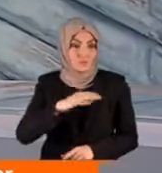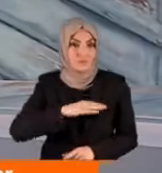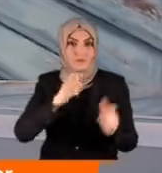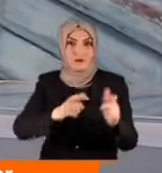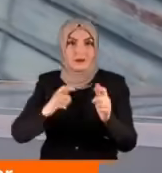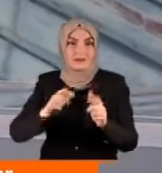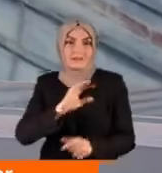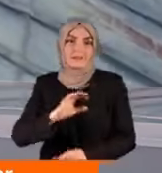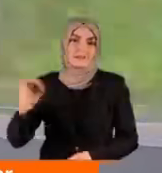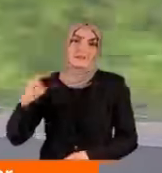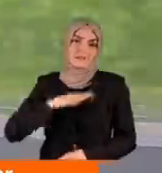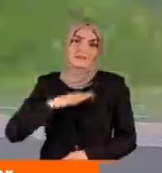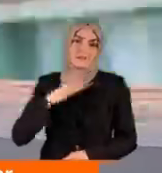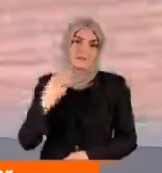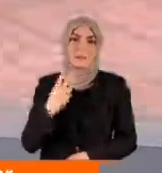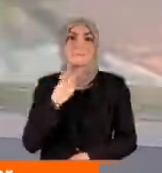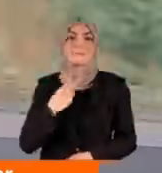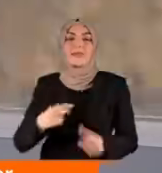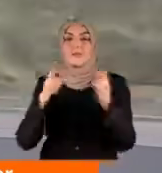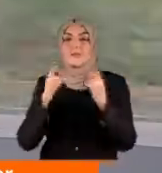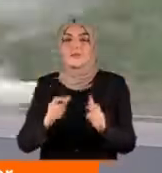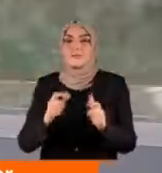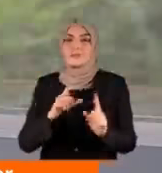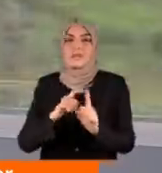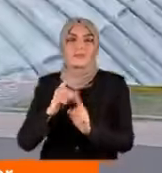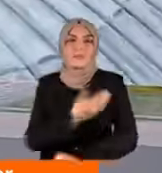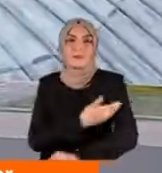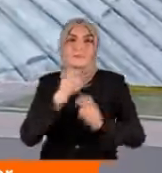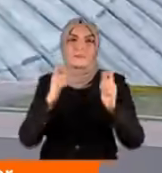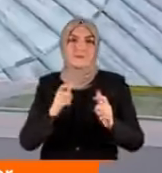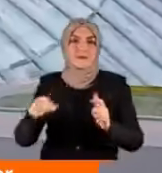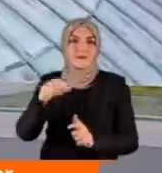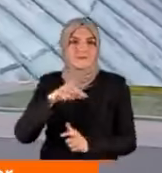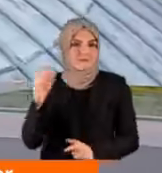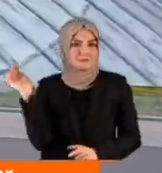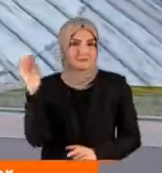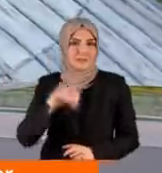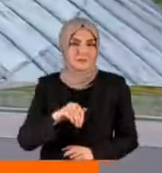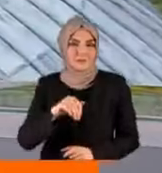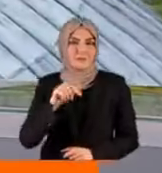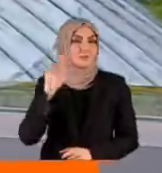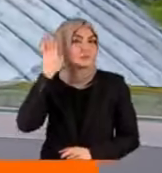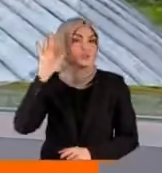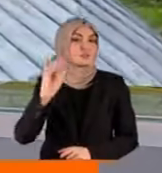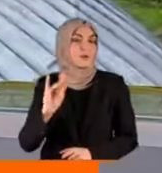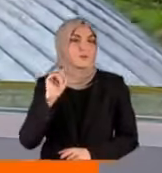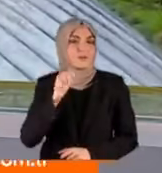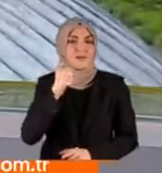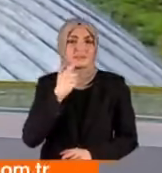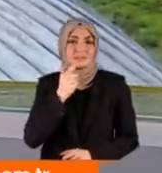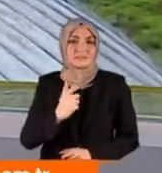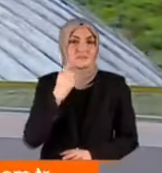Beykoz'daki Değirmendere Mahallesi de seslerden biri mahallenin Camisi 6 yıldır onların